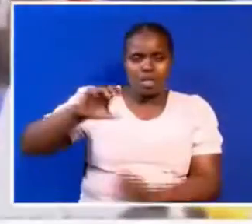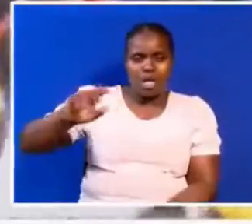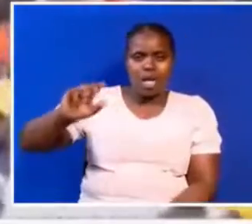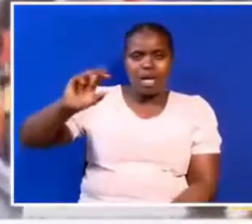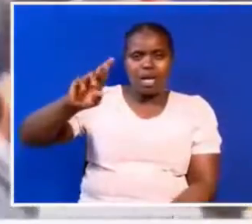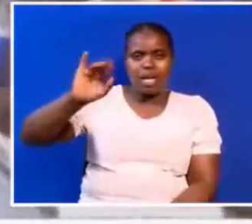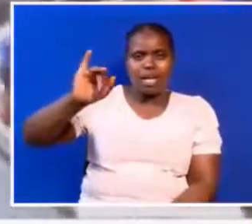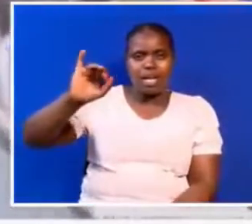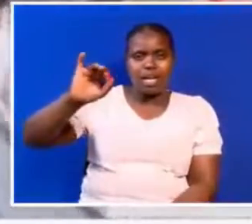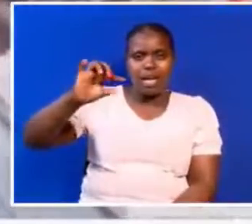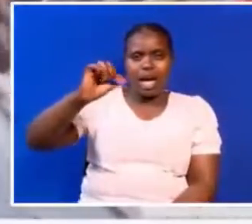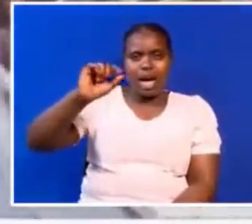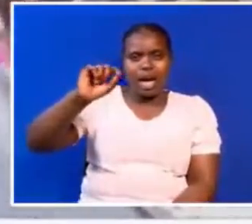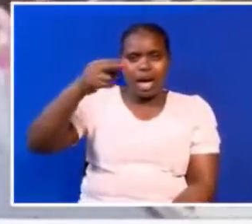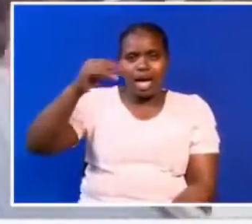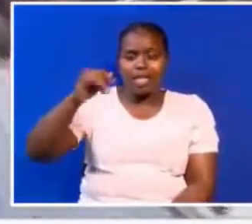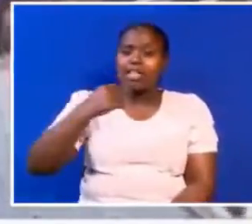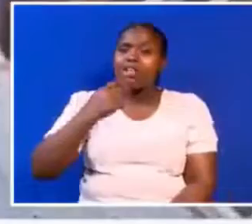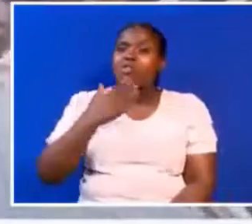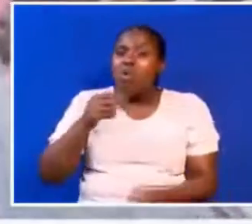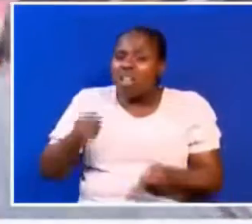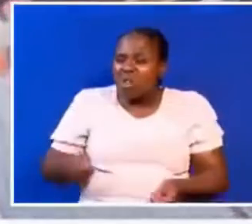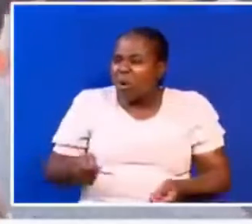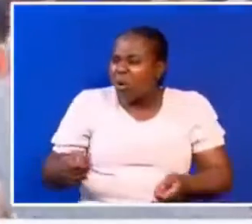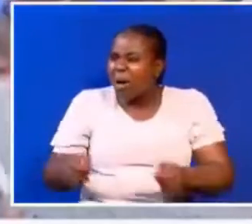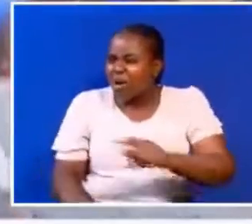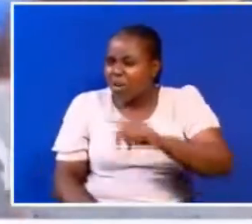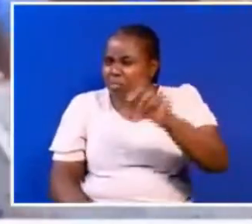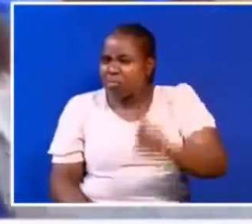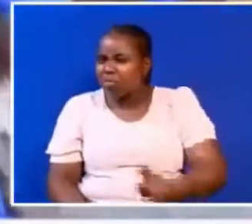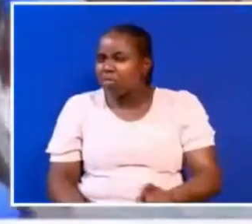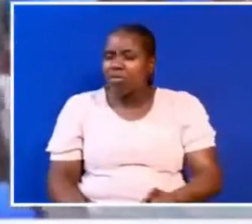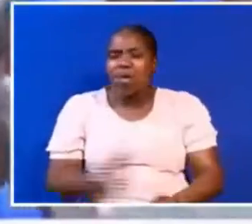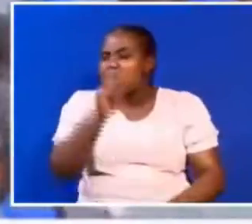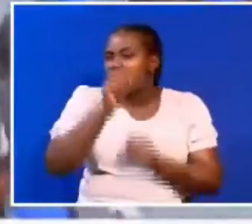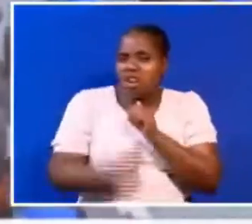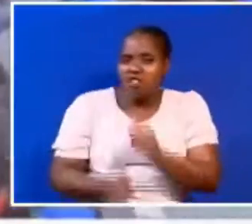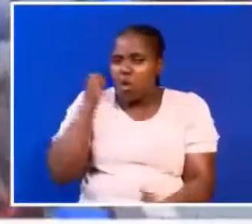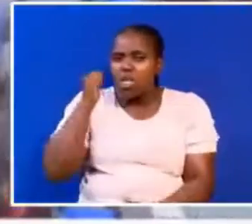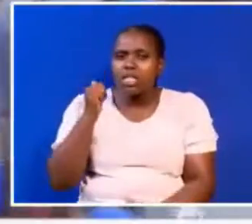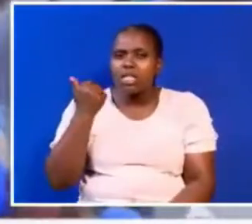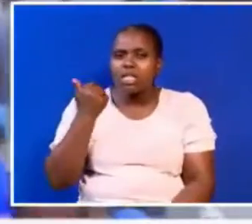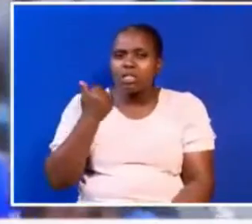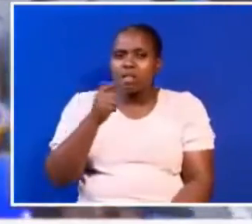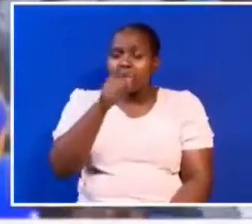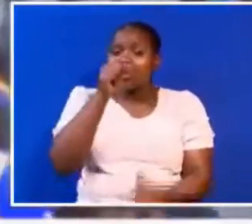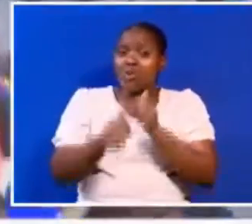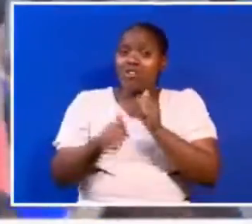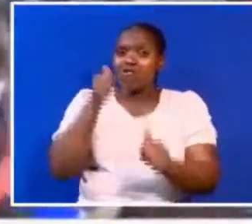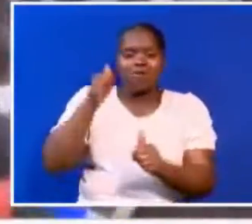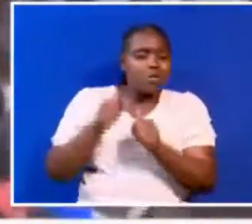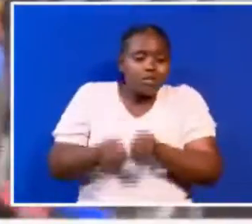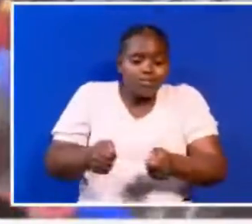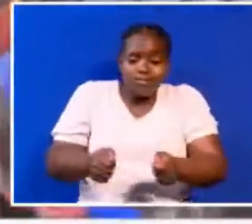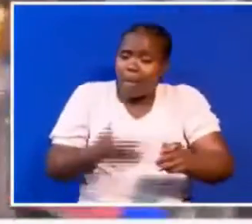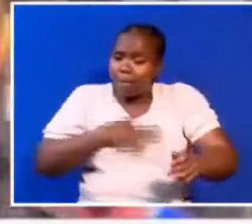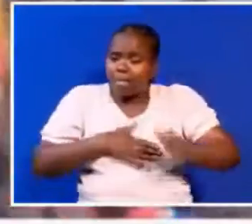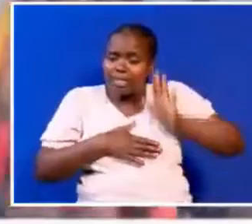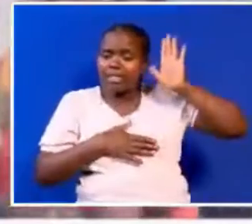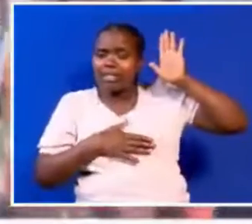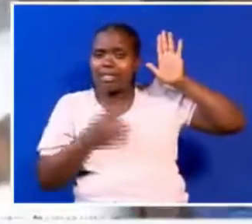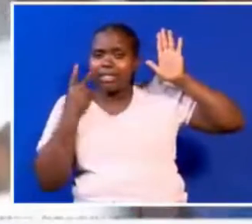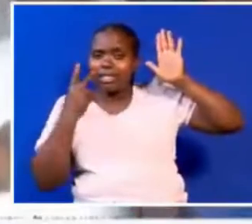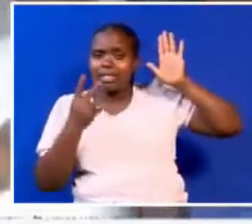umma. Mnataka wilbaro? Mmekataa? Mmekataa wilbaro yote kwa mkono kama